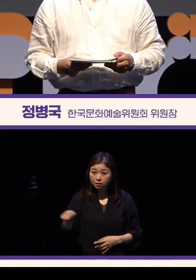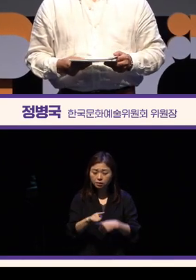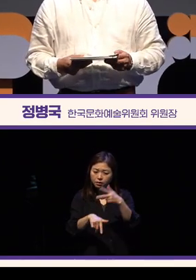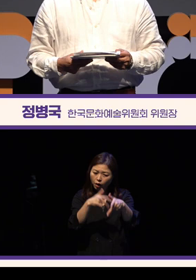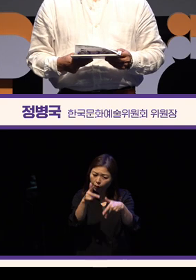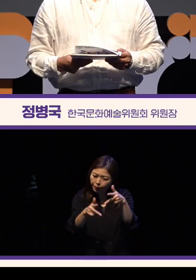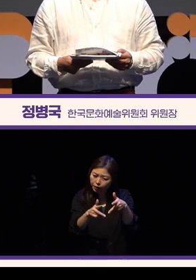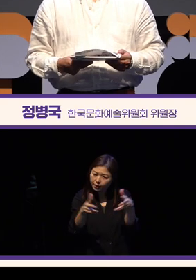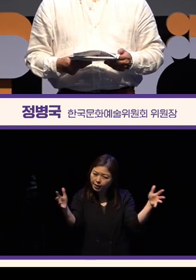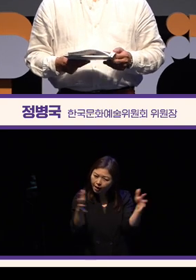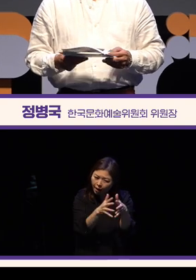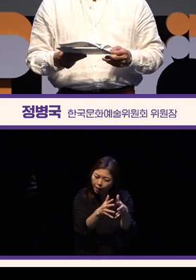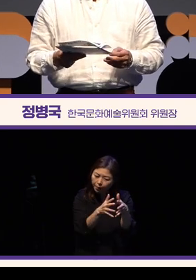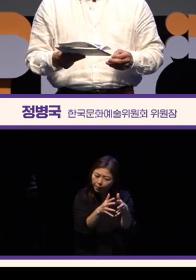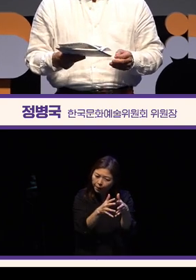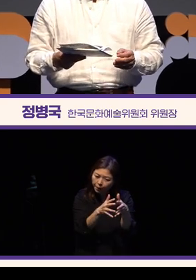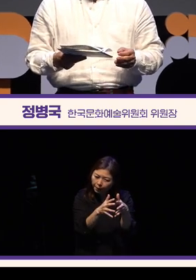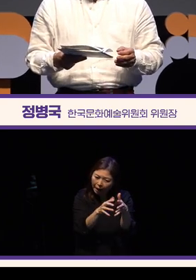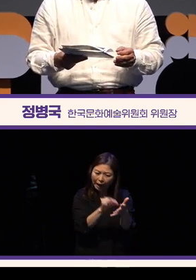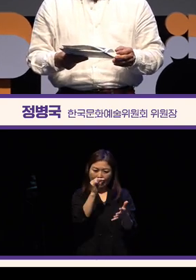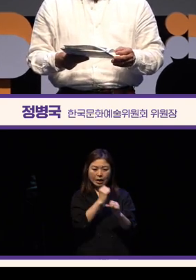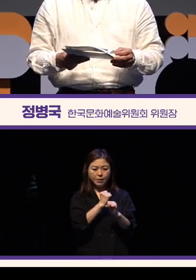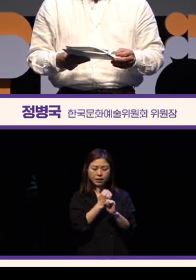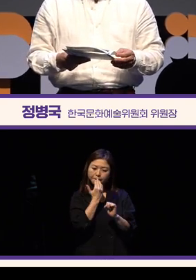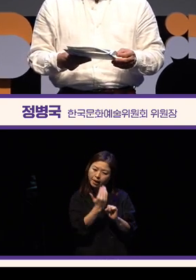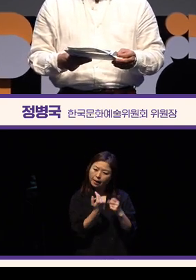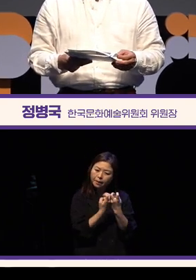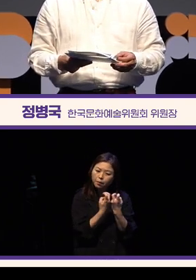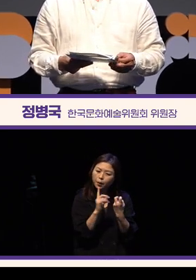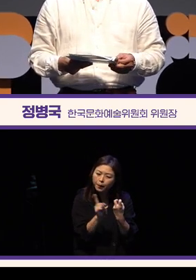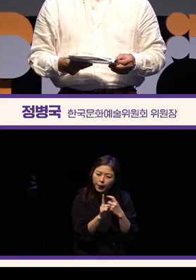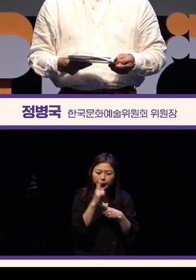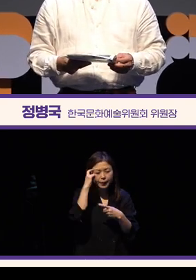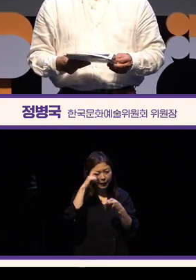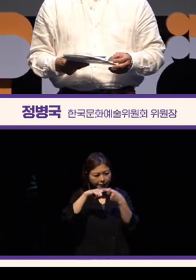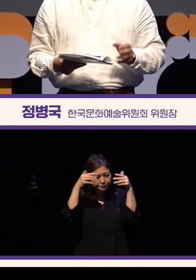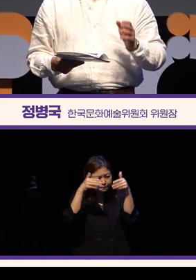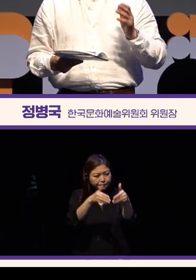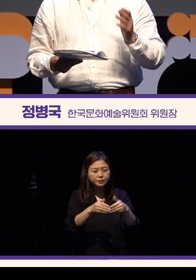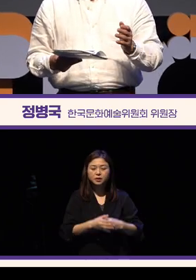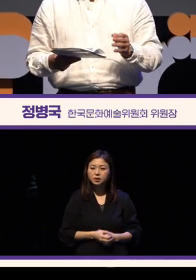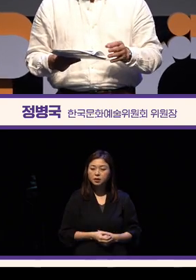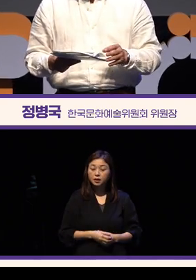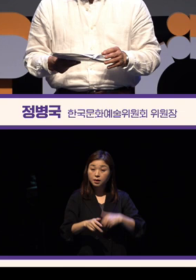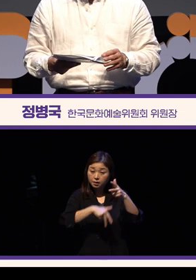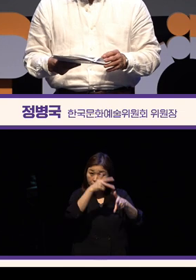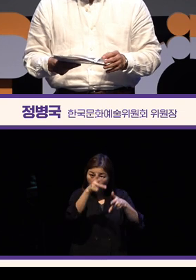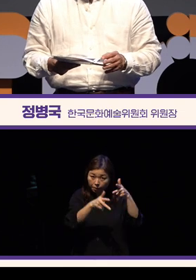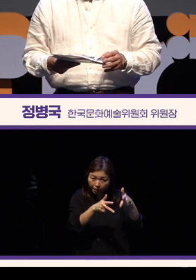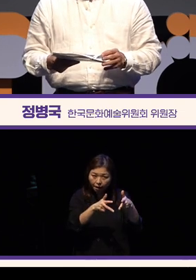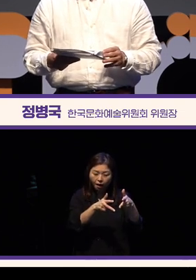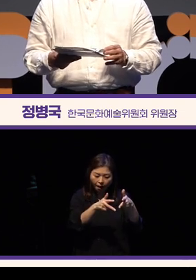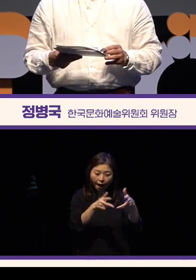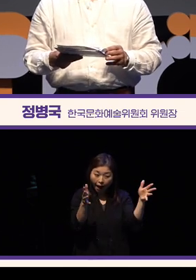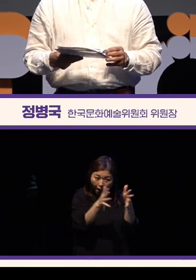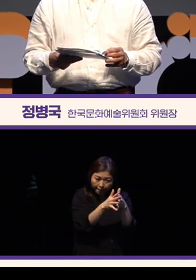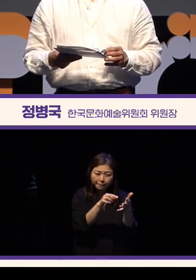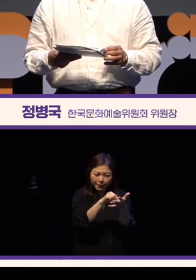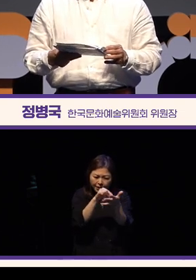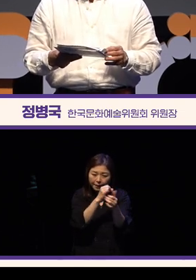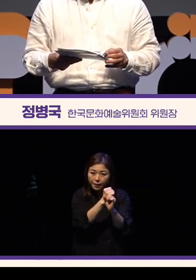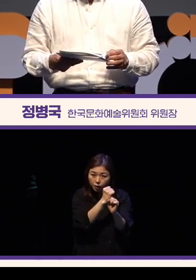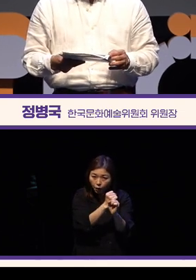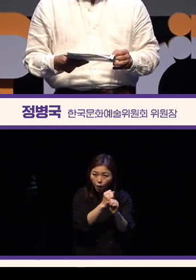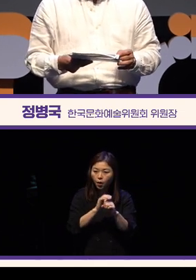하면 단순화할 것인가 하는 데에 중점을 두었습니다. 사업을 단순화하면서 지원